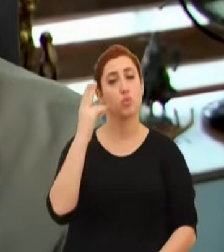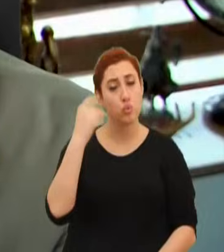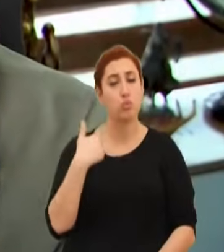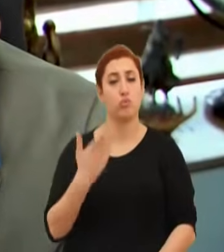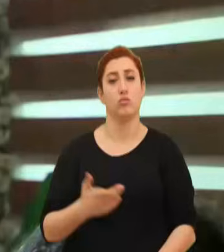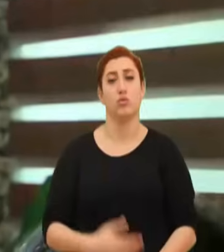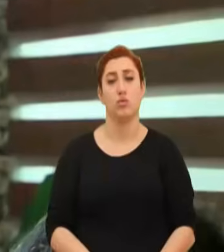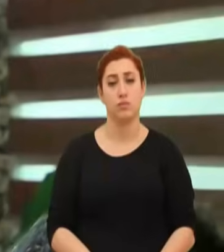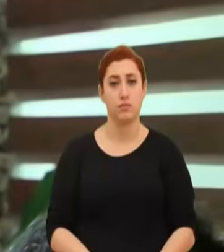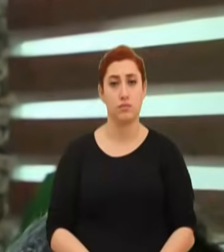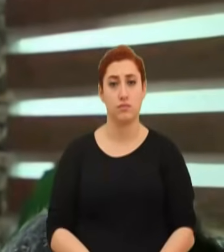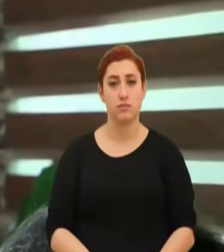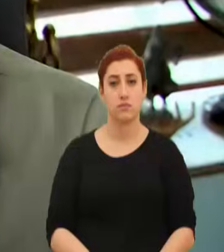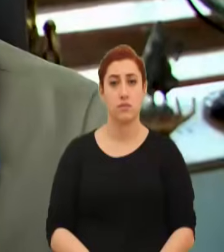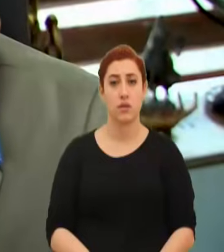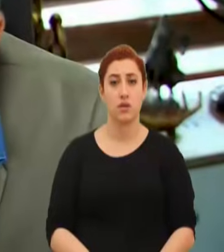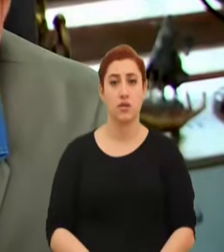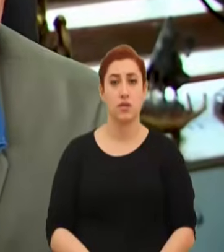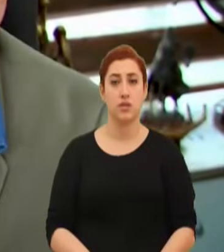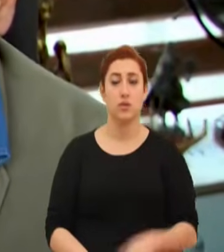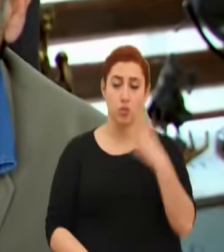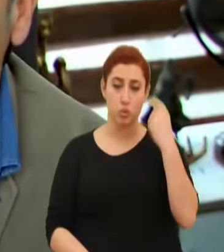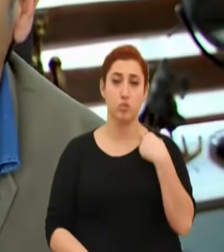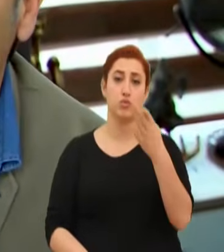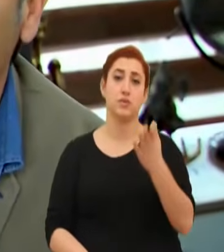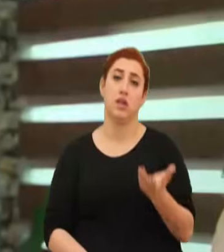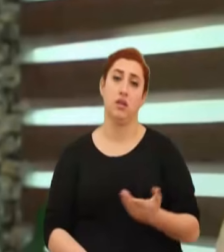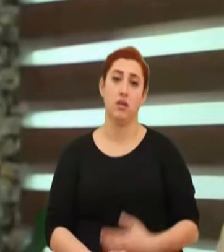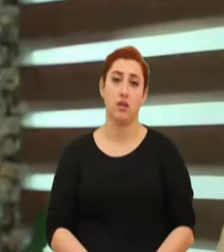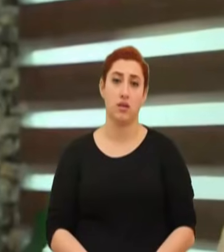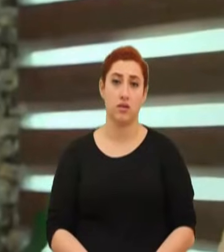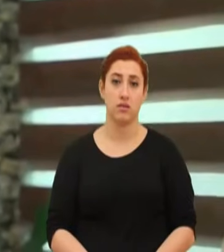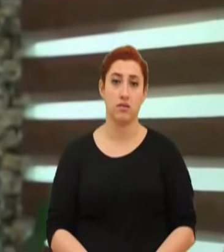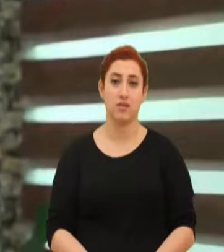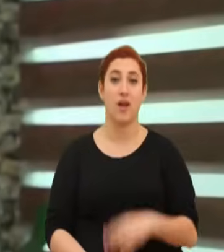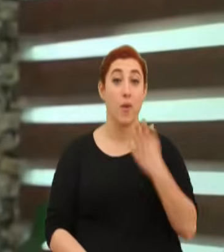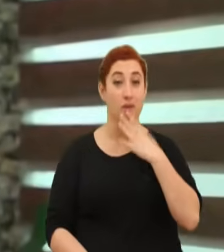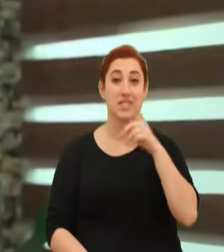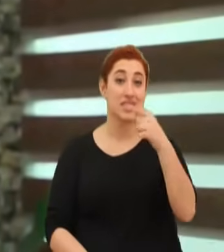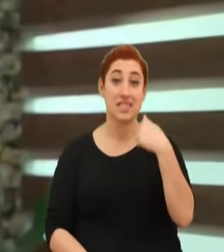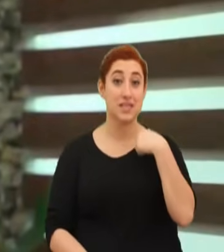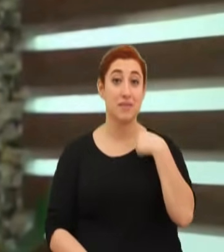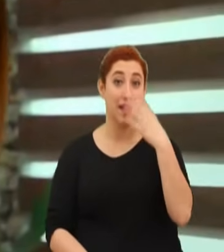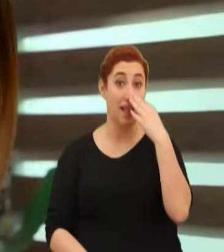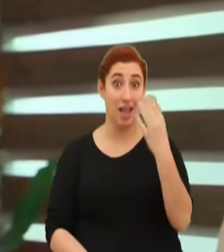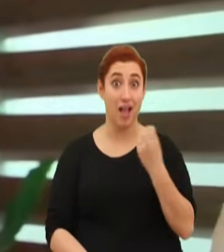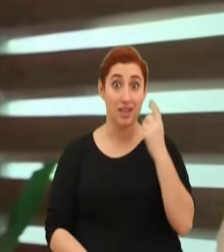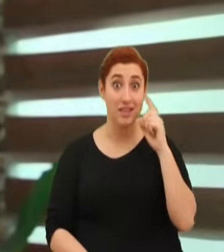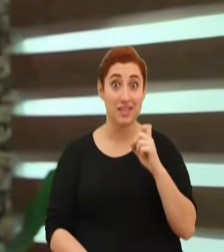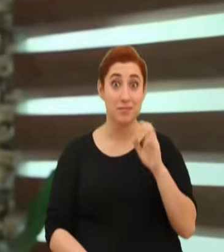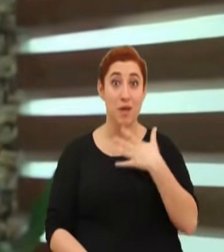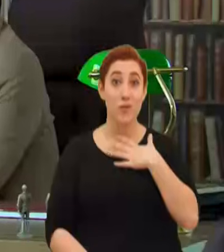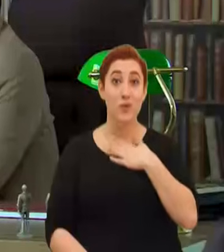unutulmuyor. Cavidan'ın elini öpüyor. Unutuyor muyum ben seni ya? Ay yoksa siz bana hediye mi